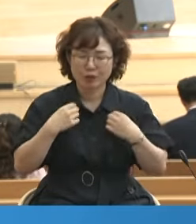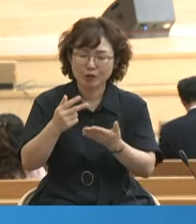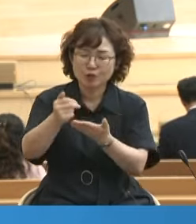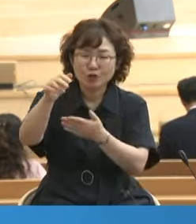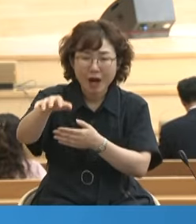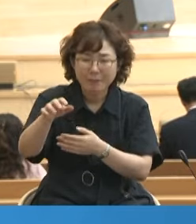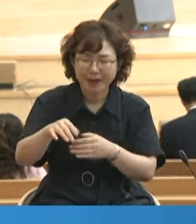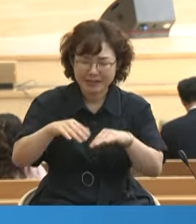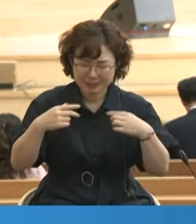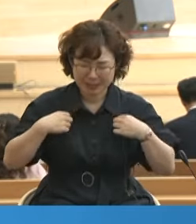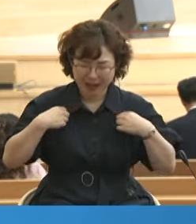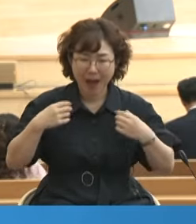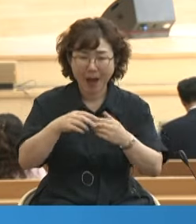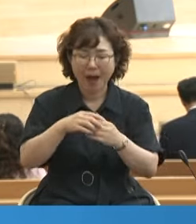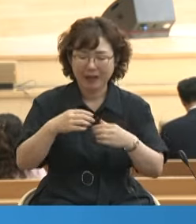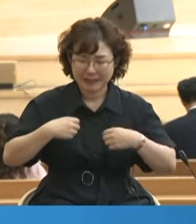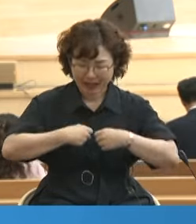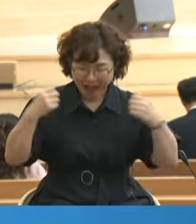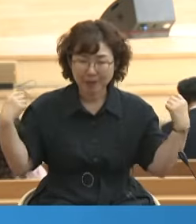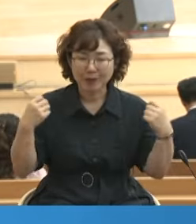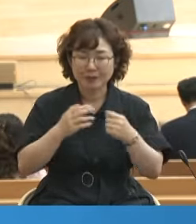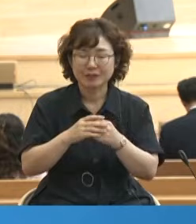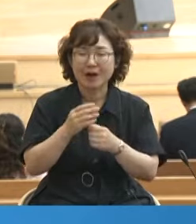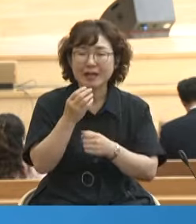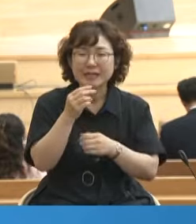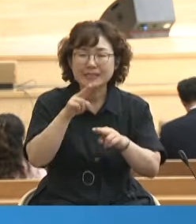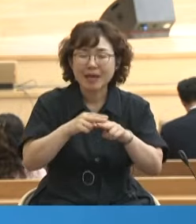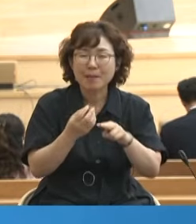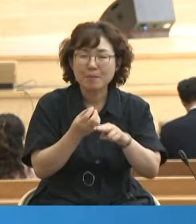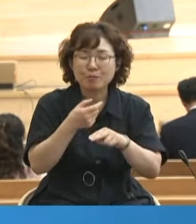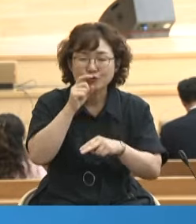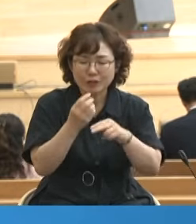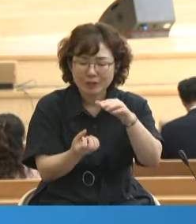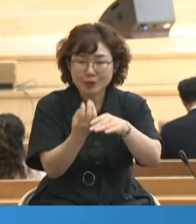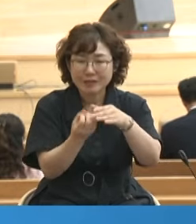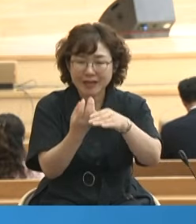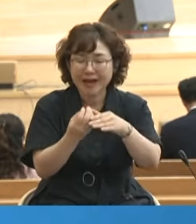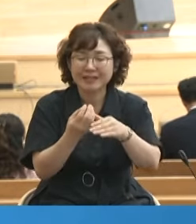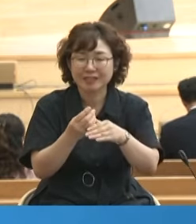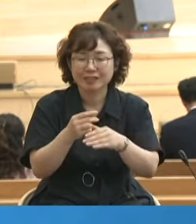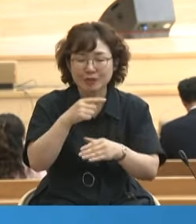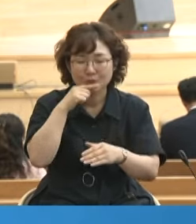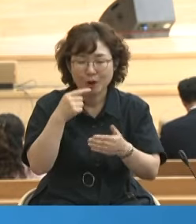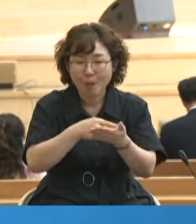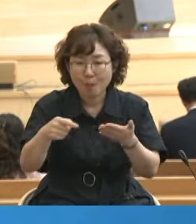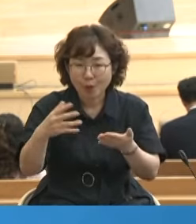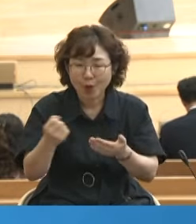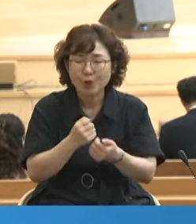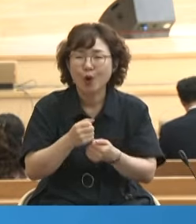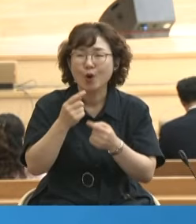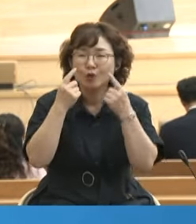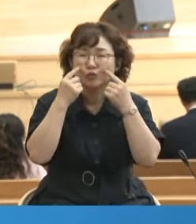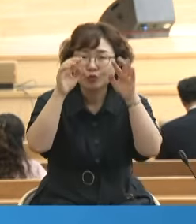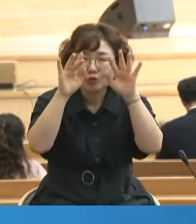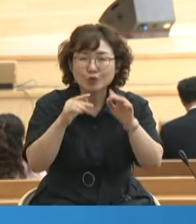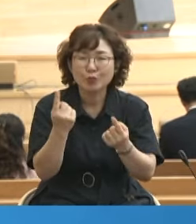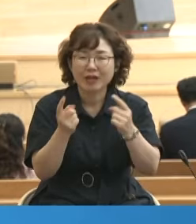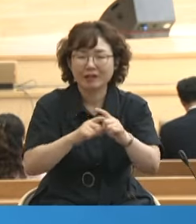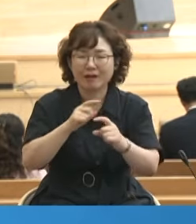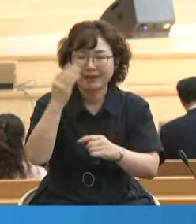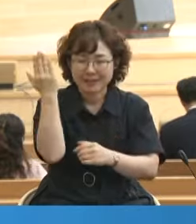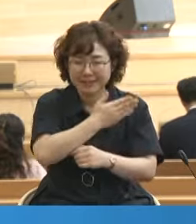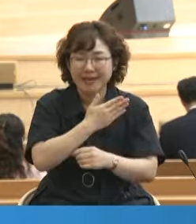다 벗어서 샘물같이 솟아나는 보혈로 눈보다 더 희게 씻으라. 예수의